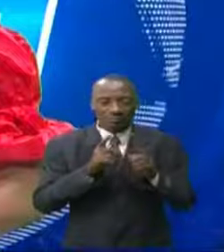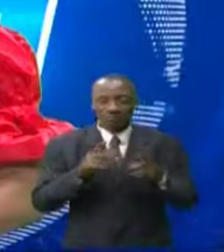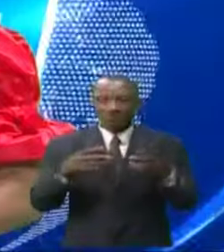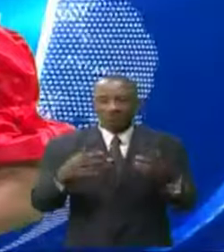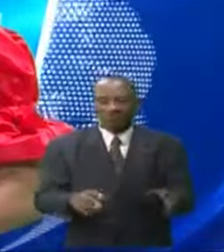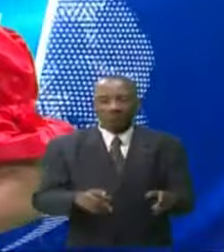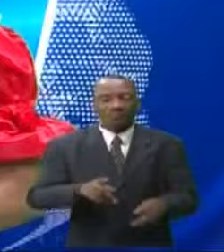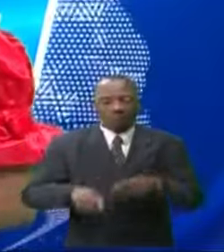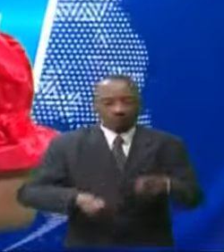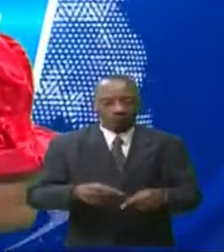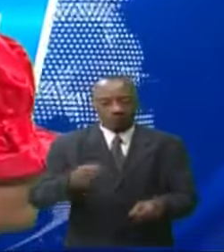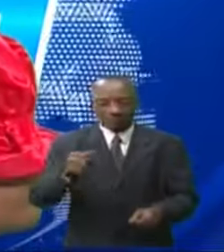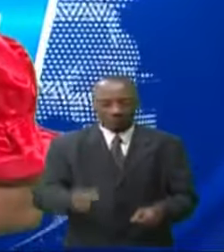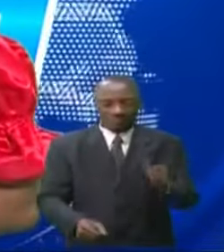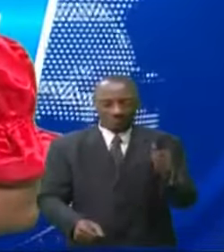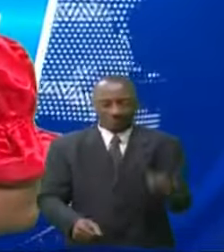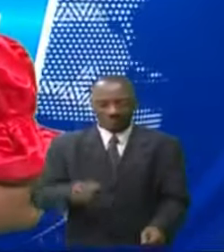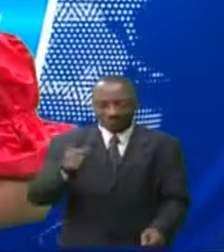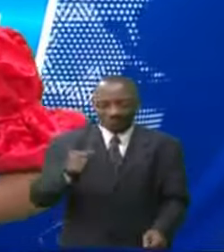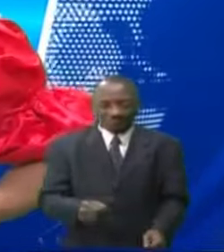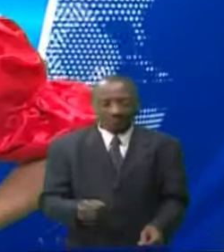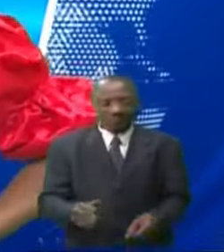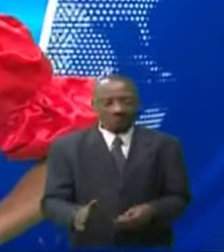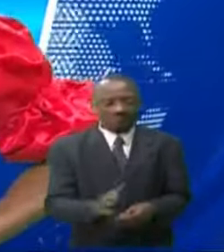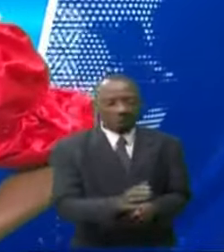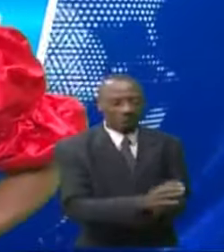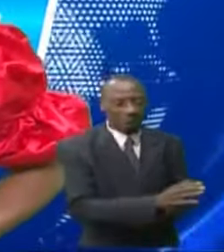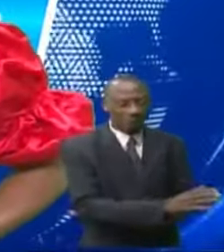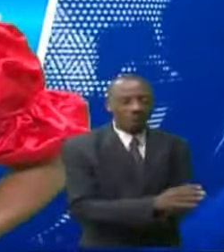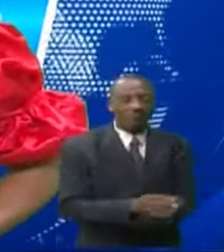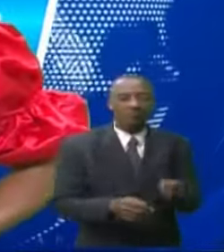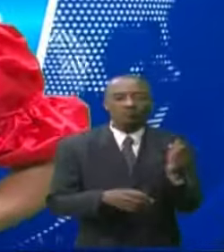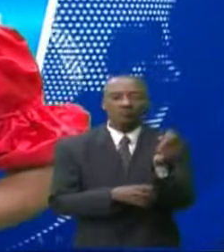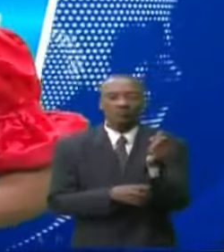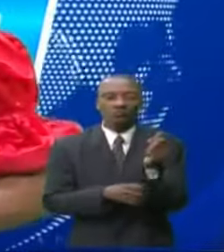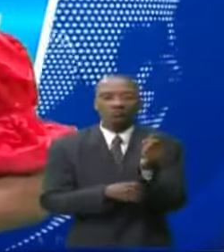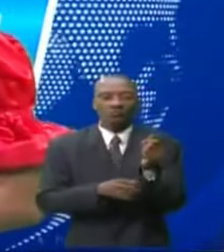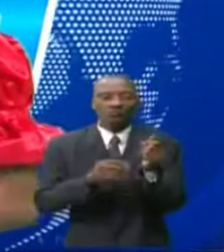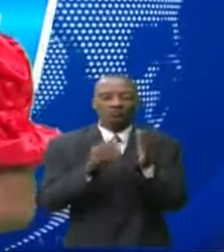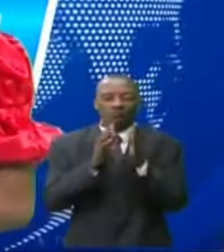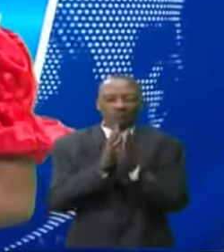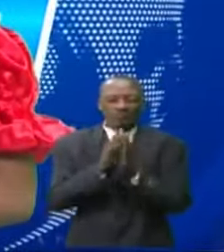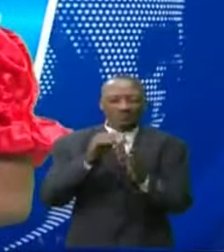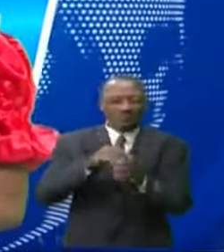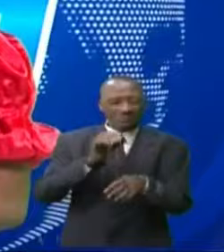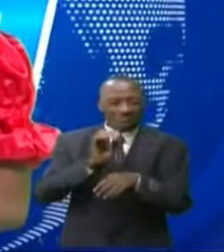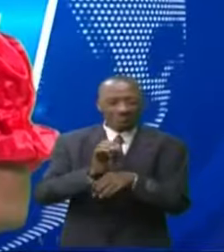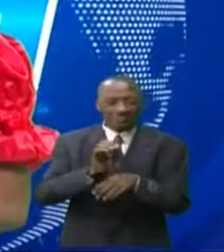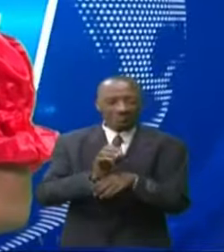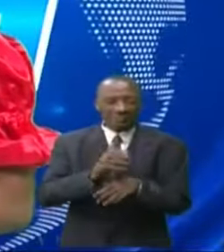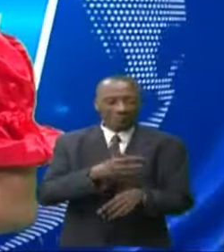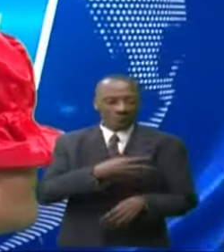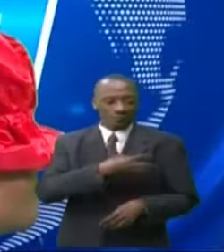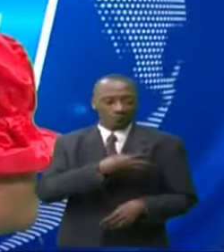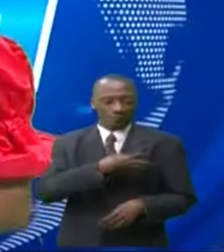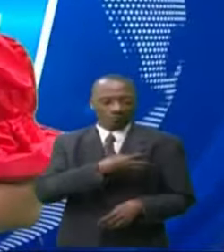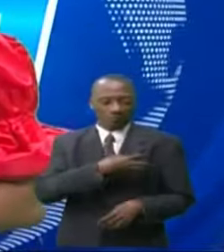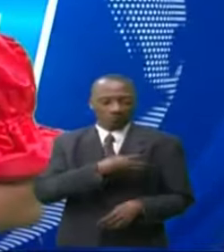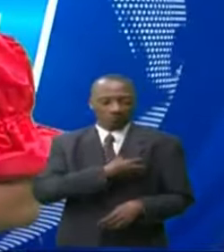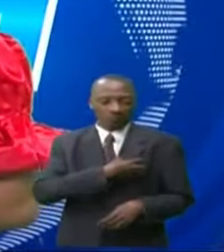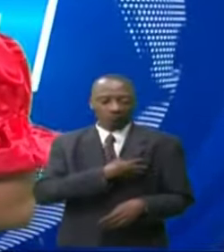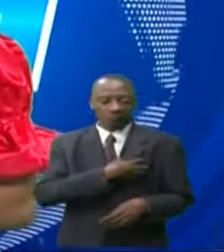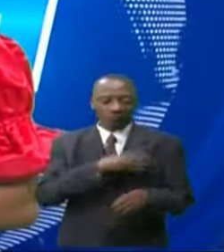tiikapa les fidèles de l'église bundouia Congo plaident pour l'effectivité de la gratuité de l'enseignement à